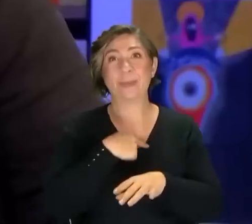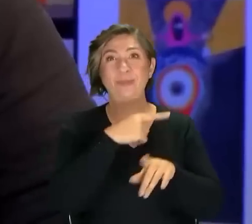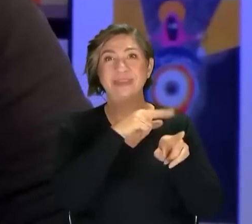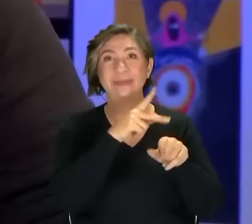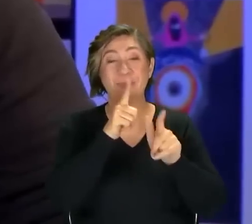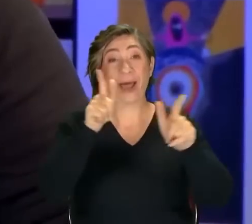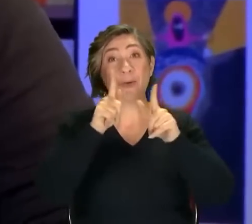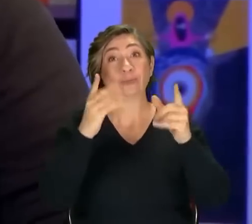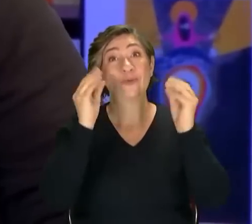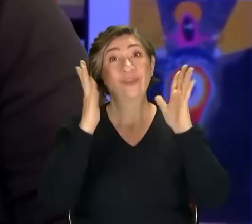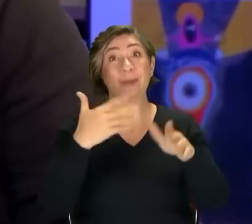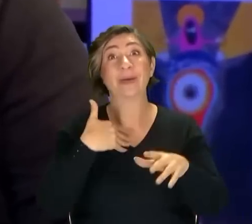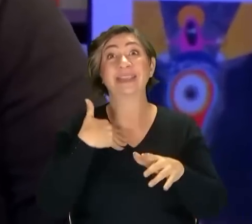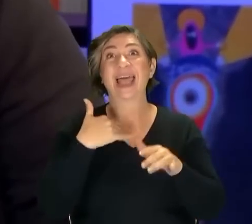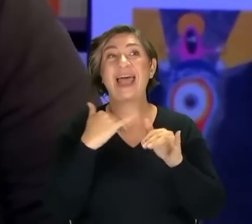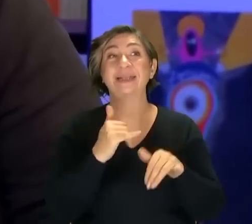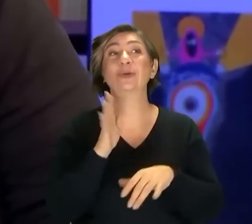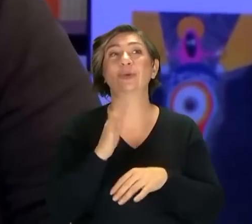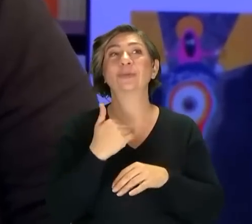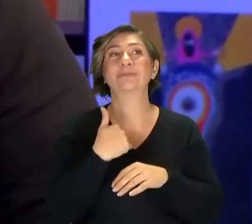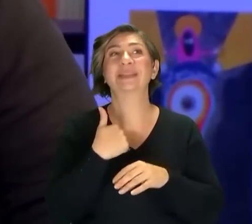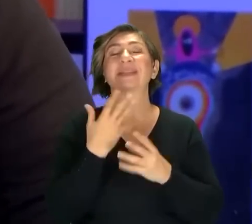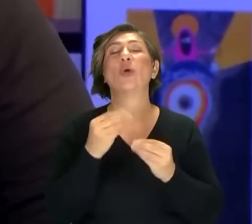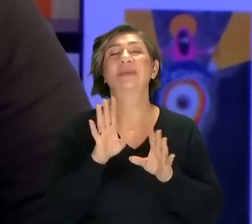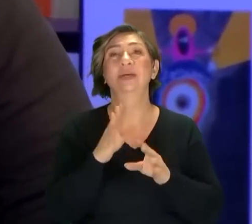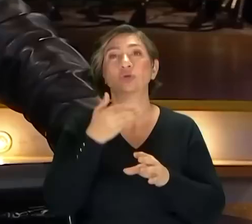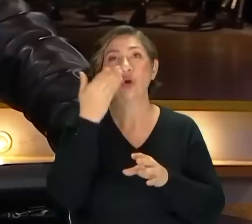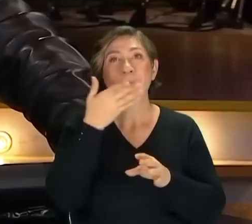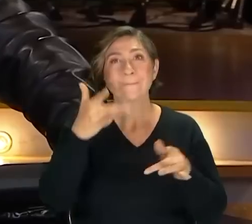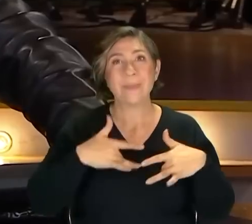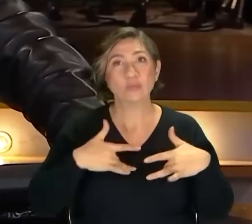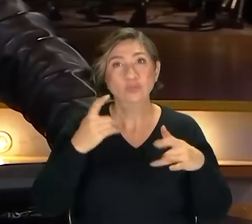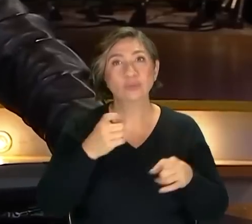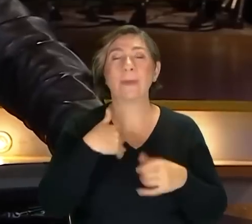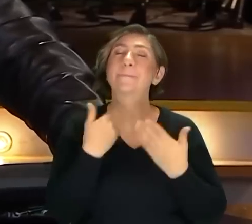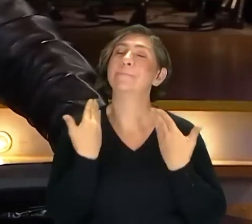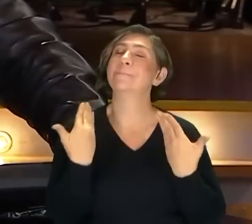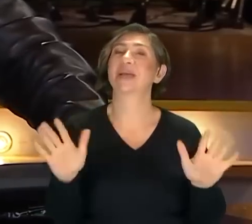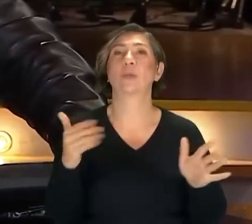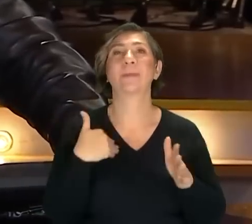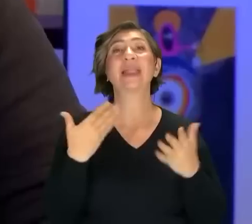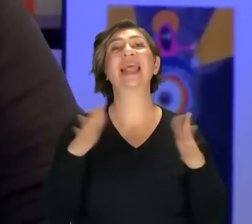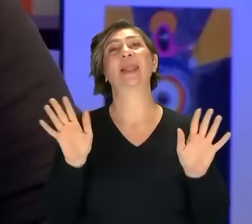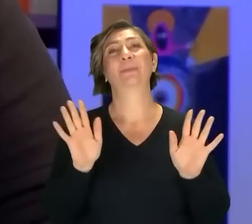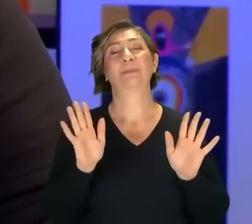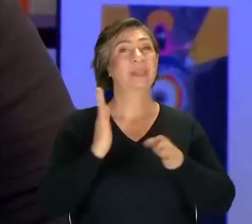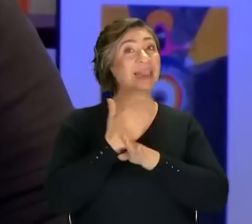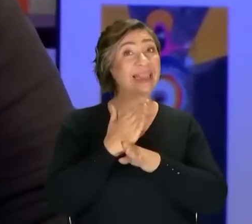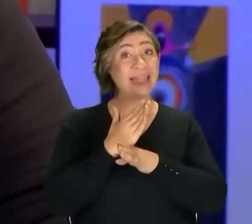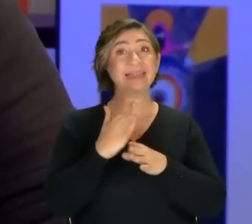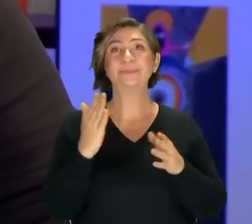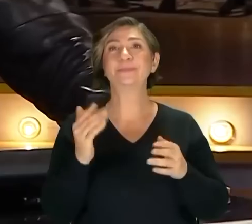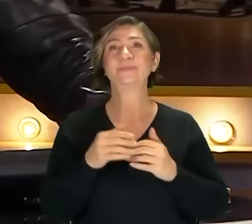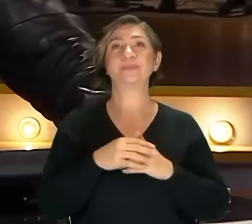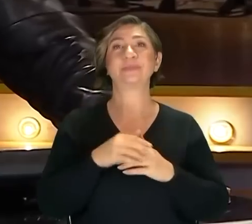çok serzenişte bulunuyorum birçok şeye. Ben de demek ki yok. Benden çorbalardan memnun musun? Ben bayılıyorum. Ben değilim. Niye?